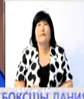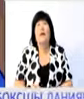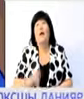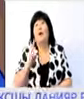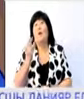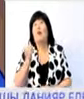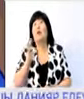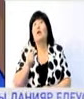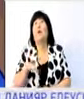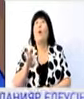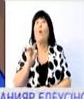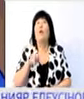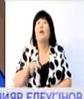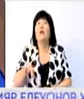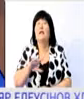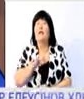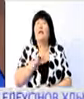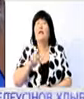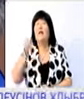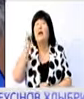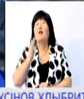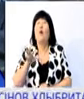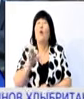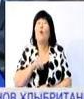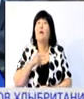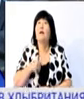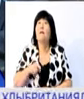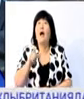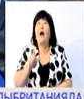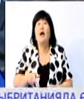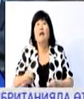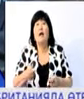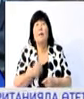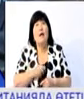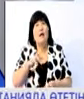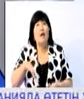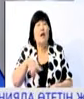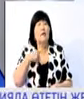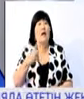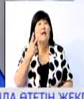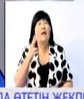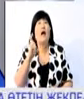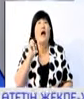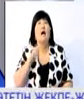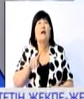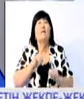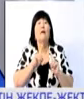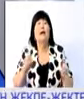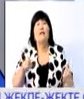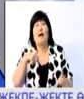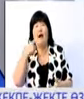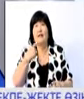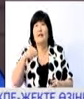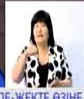Қырымбек Көшербаевтың Орал өңірінде ерекше қолтаңбасы қалды. Облысты біраз адам басқарды, бірақ ел аузында екі әкім айрықша ықыласпен айтылады, деді аға